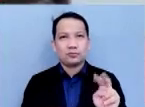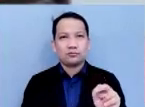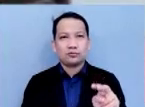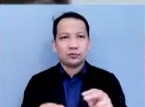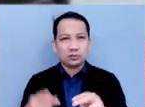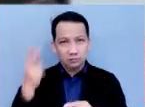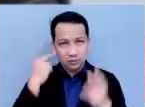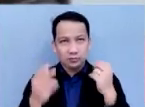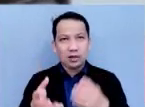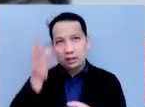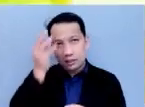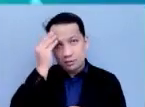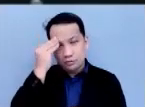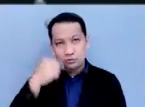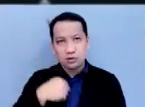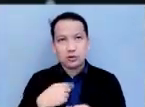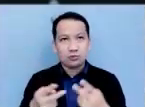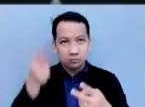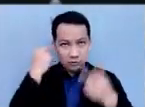Doon po ako natutong maglupit.